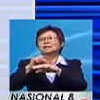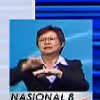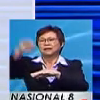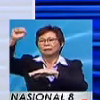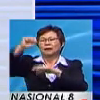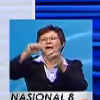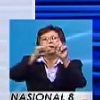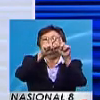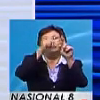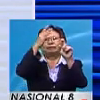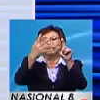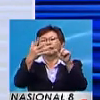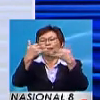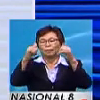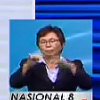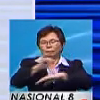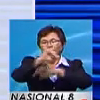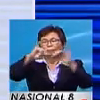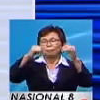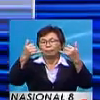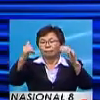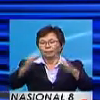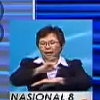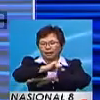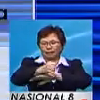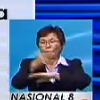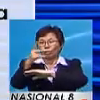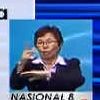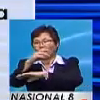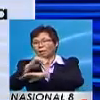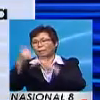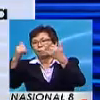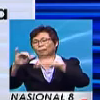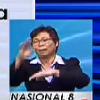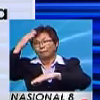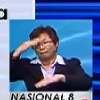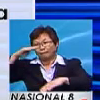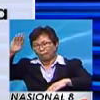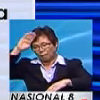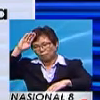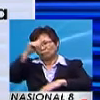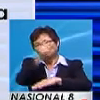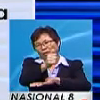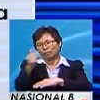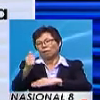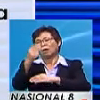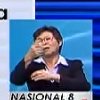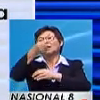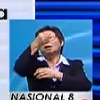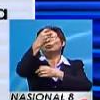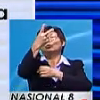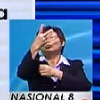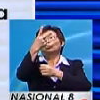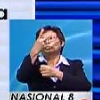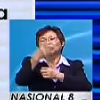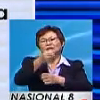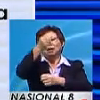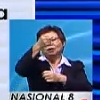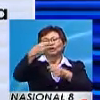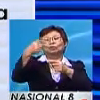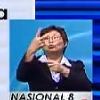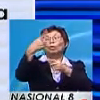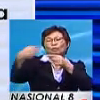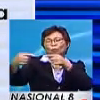lalu pemain import Kuala Lumpur Mario marlovic dan pemain Perlis azmizi Azmi masing-masing digantung dua perlawanan kerana berkelakuan